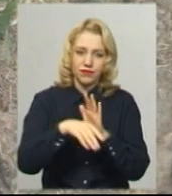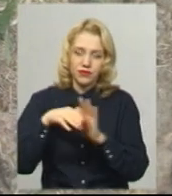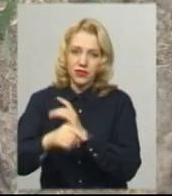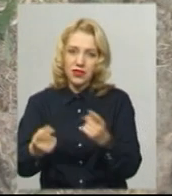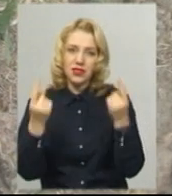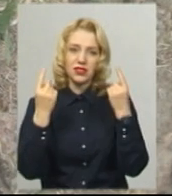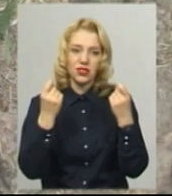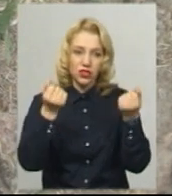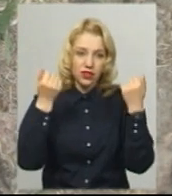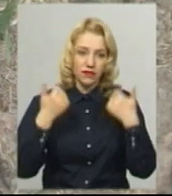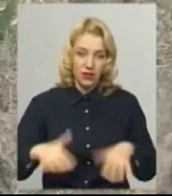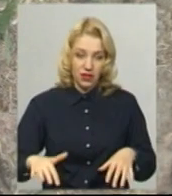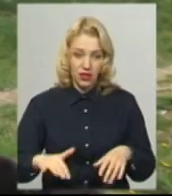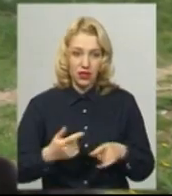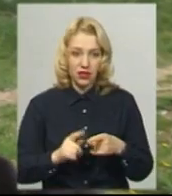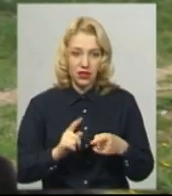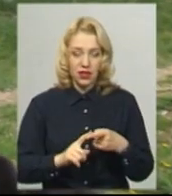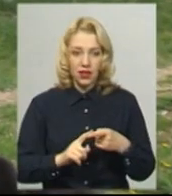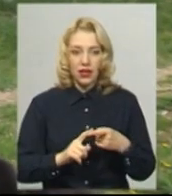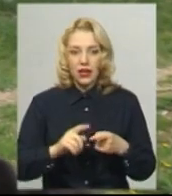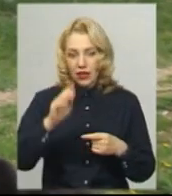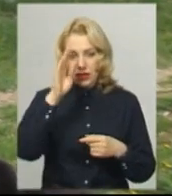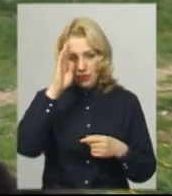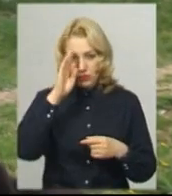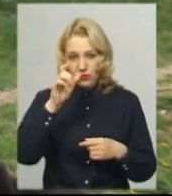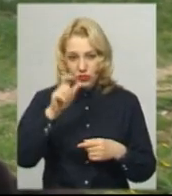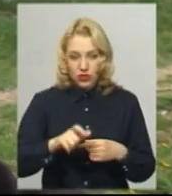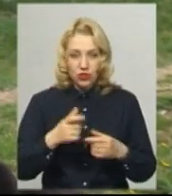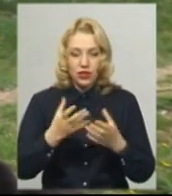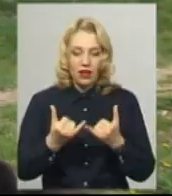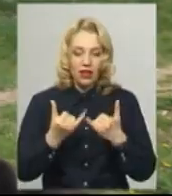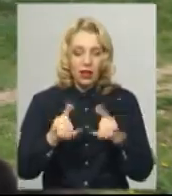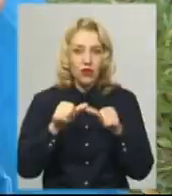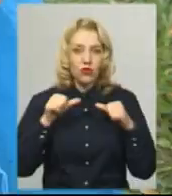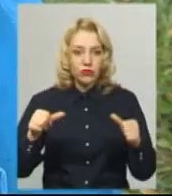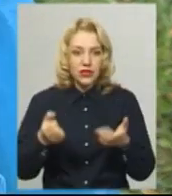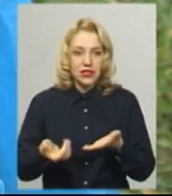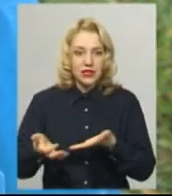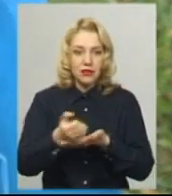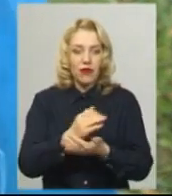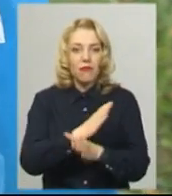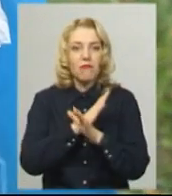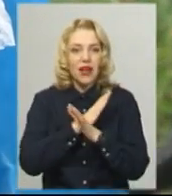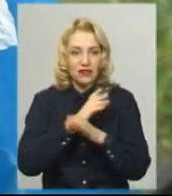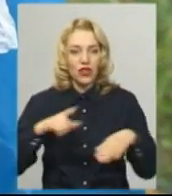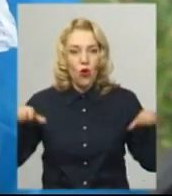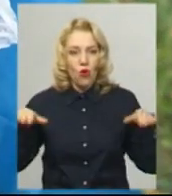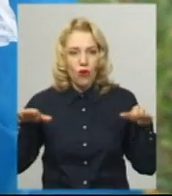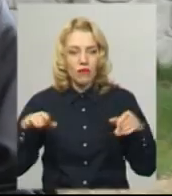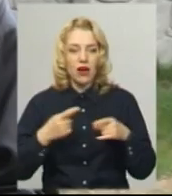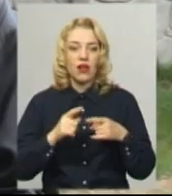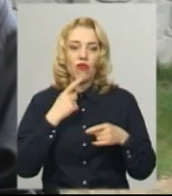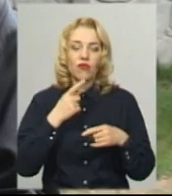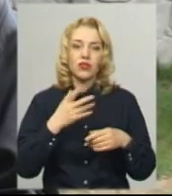втрати, розповідає бджоляр з Адамівки з прізвищем Пасічник. Він зібрав для комісії частину мертвих бджіл. Чоловік впевнений, комахи почали гинути після посадки